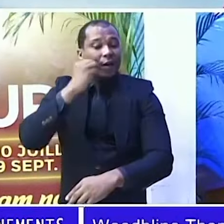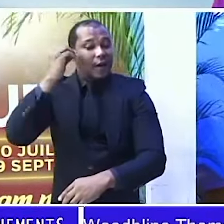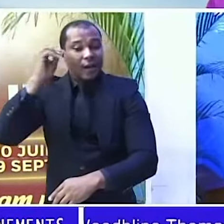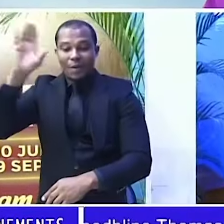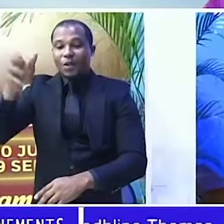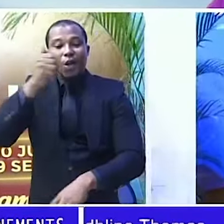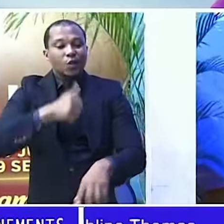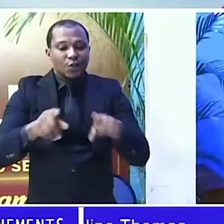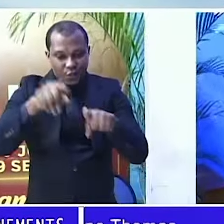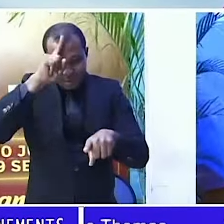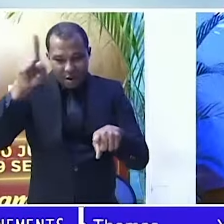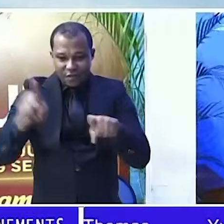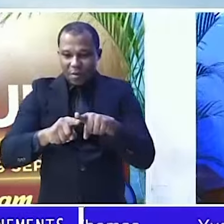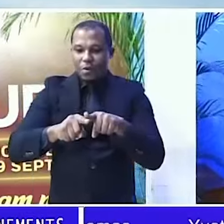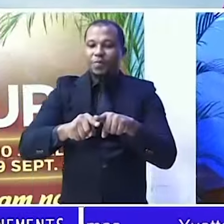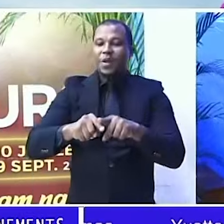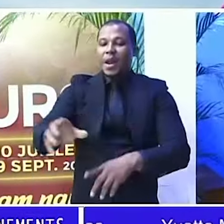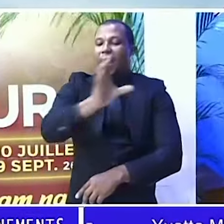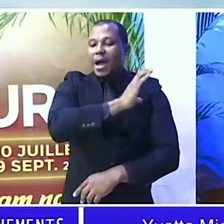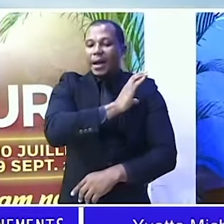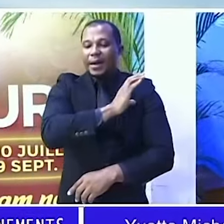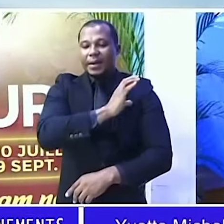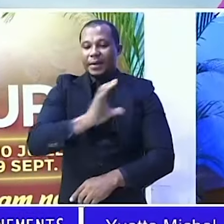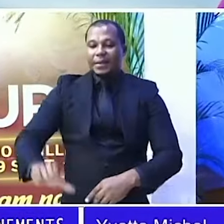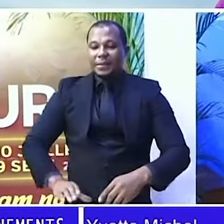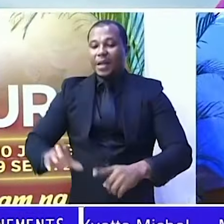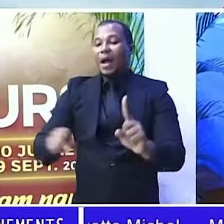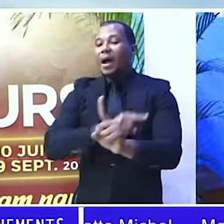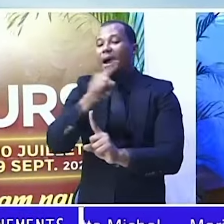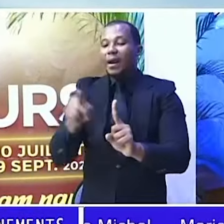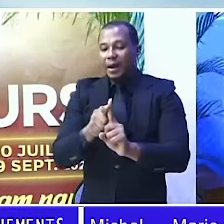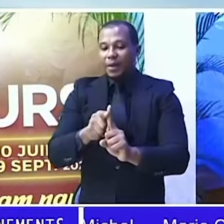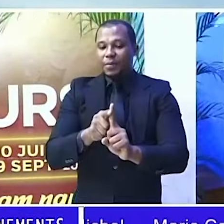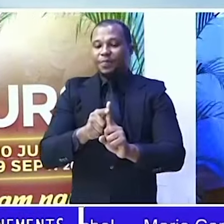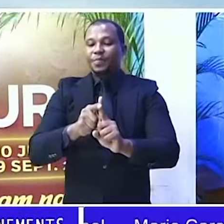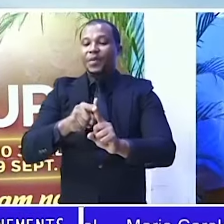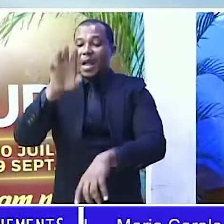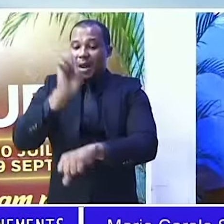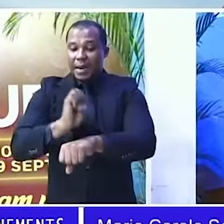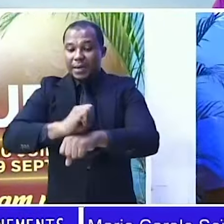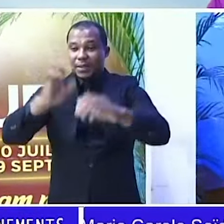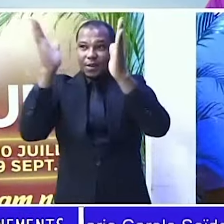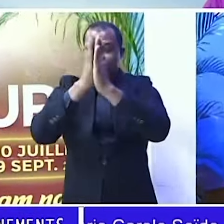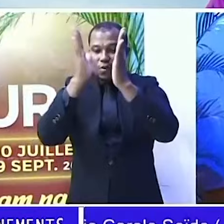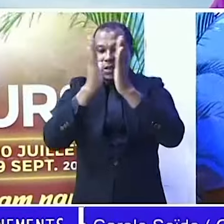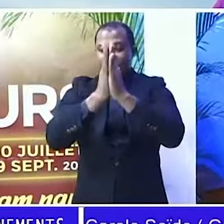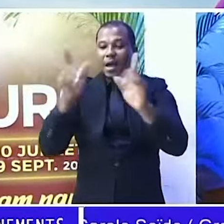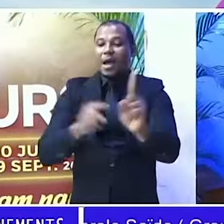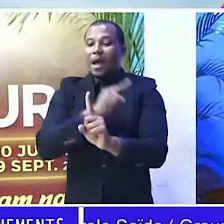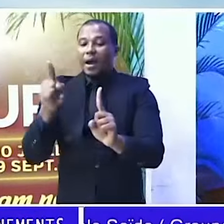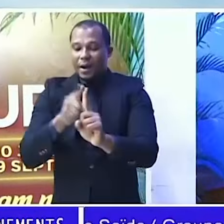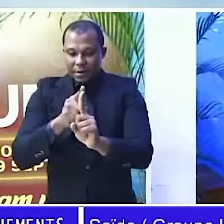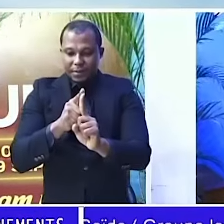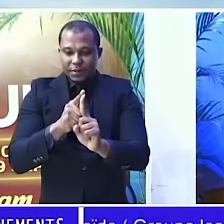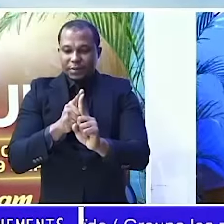yo dans christianisme là l'autre protestantisme. Ouais, l'opre l'autre grande